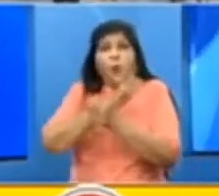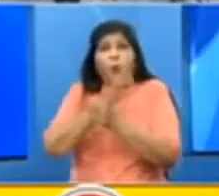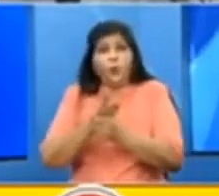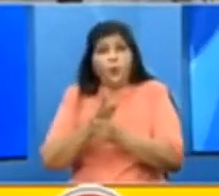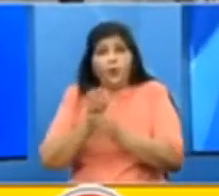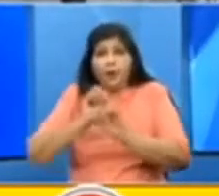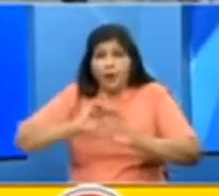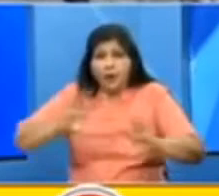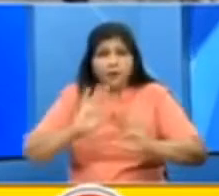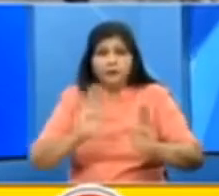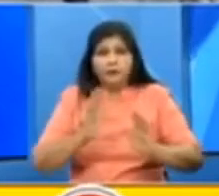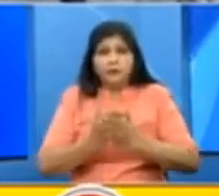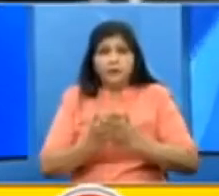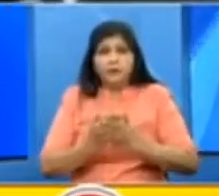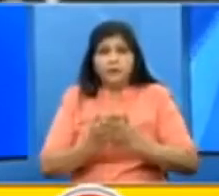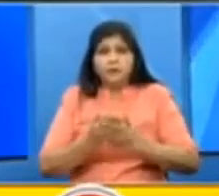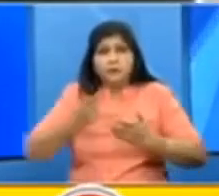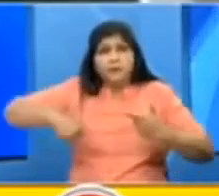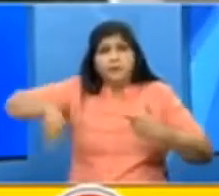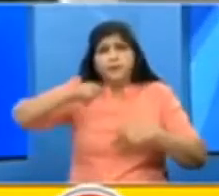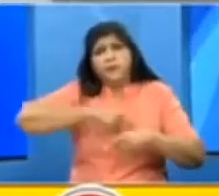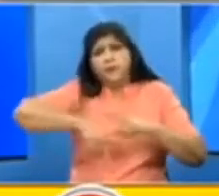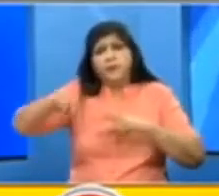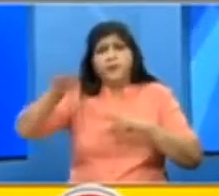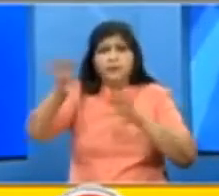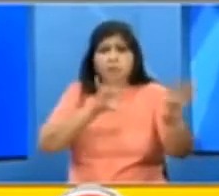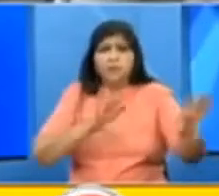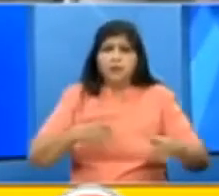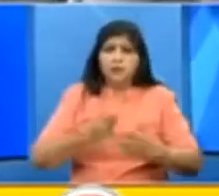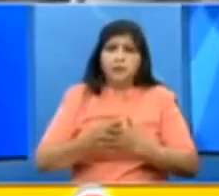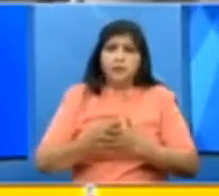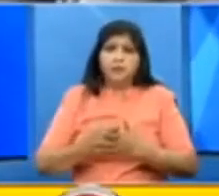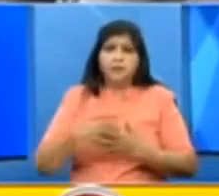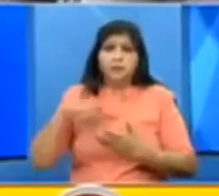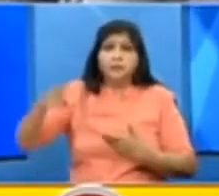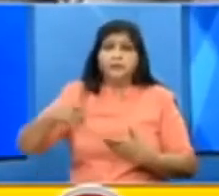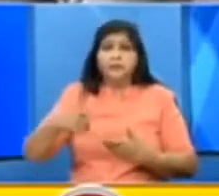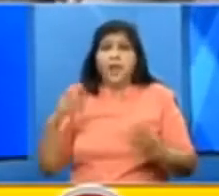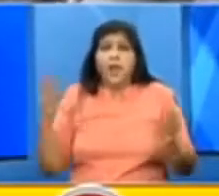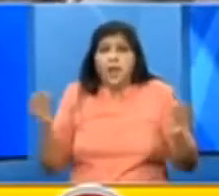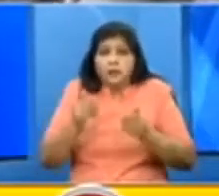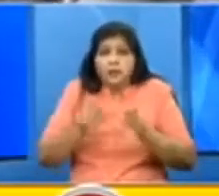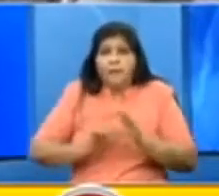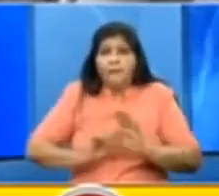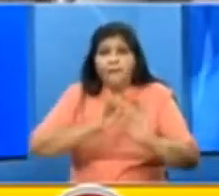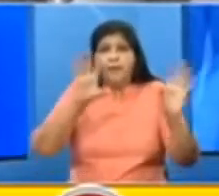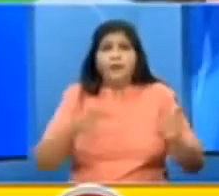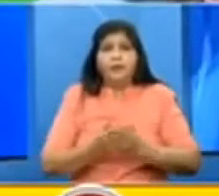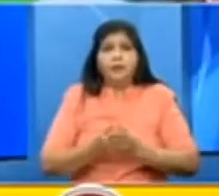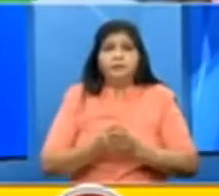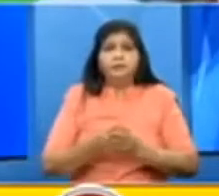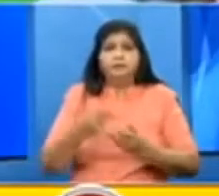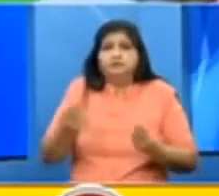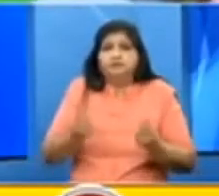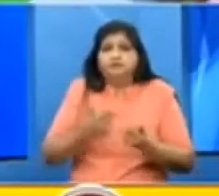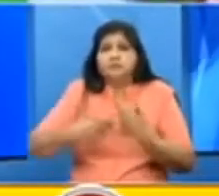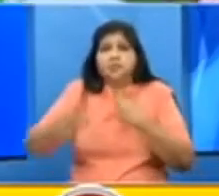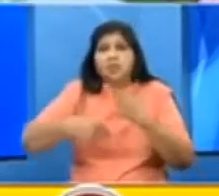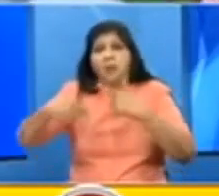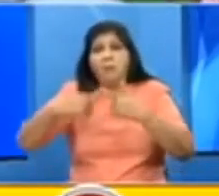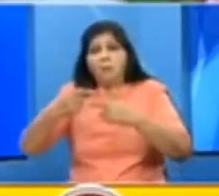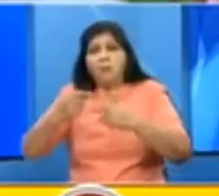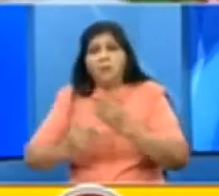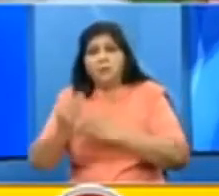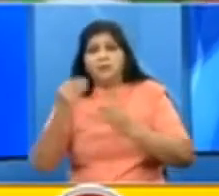टला नहीं है। कई स्थानों पर यह तेजी से फैल रहा है। हमें बहुत